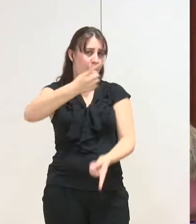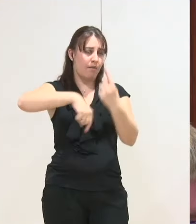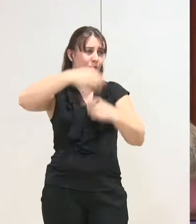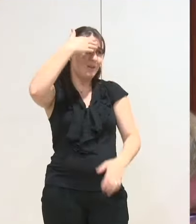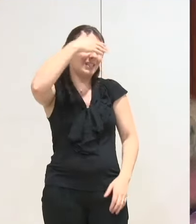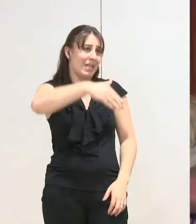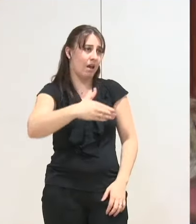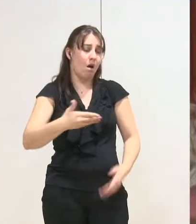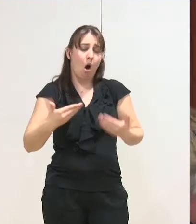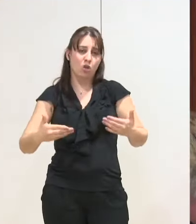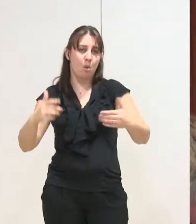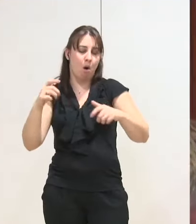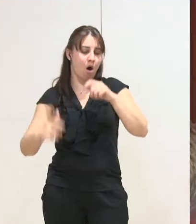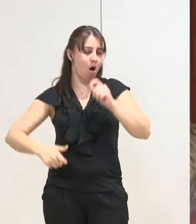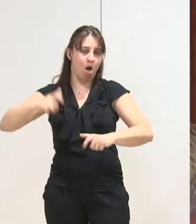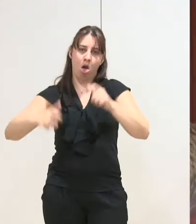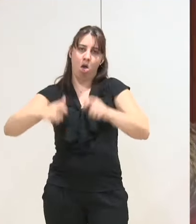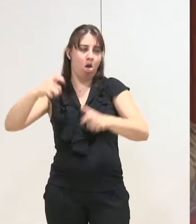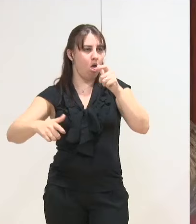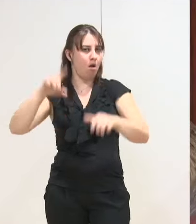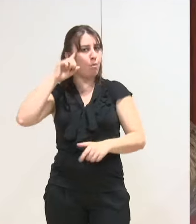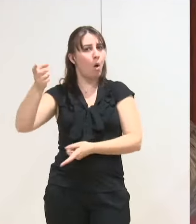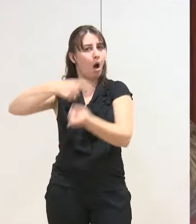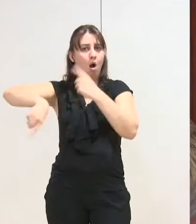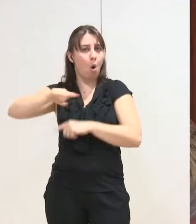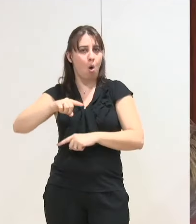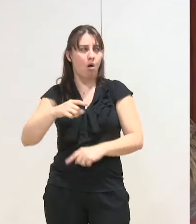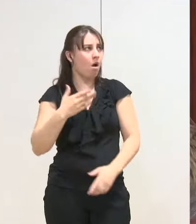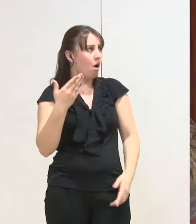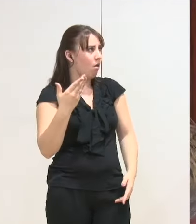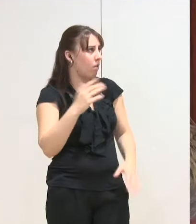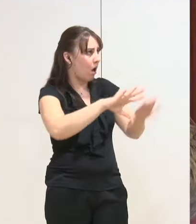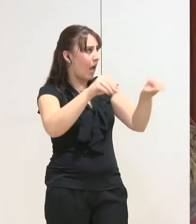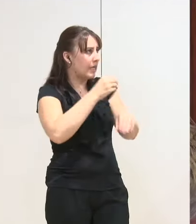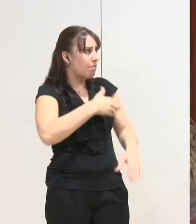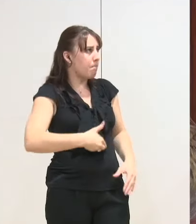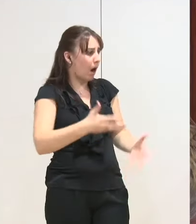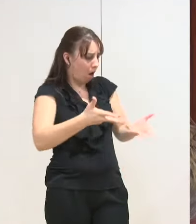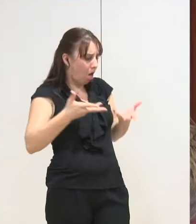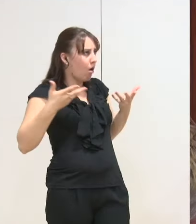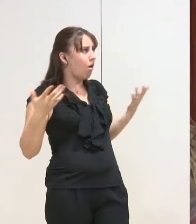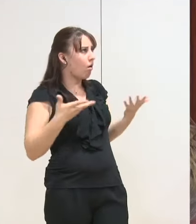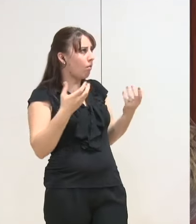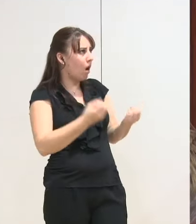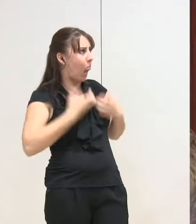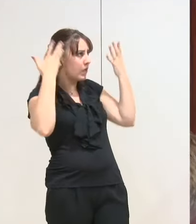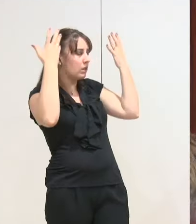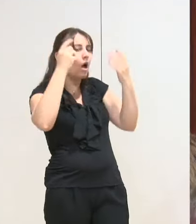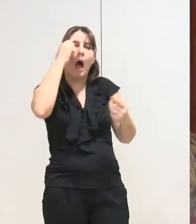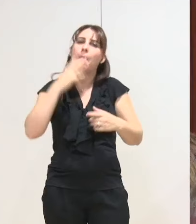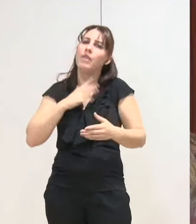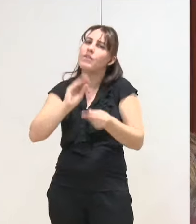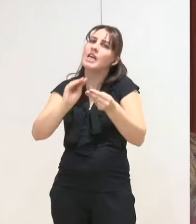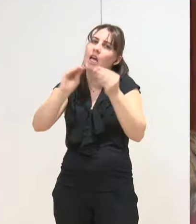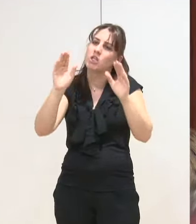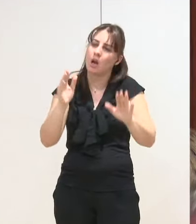mal actuellement non seulement parce qu'elle a le sentiment de ne pas être considéré par cette équipe ce qui à mon avis est exagéré je ne